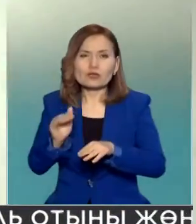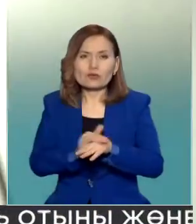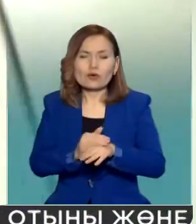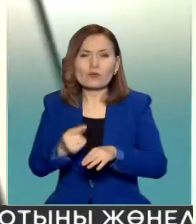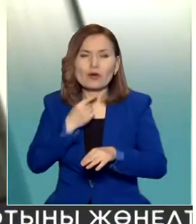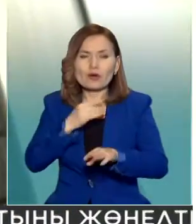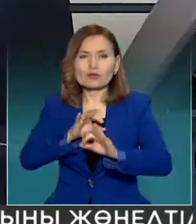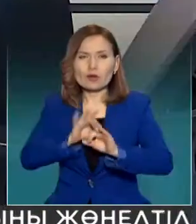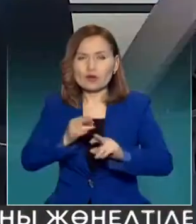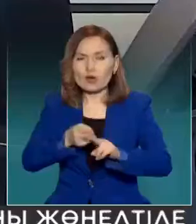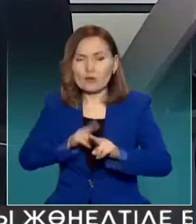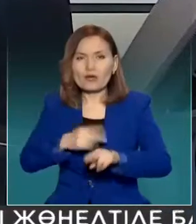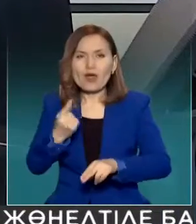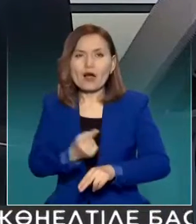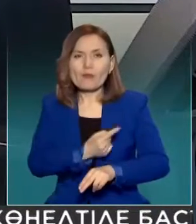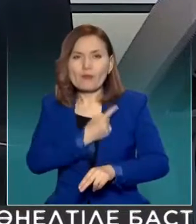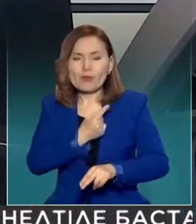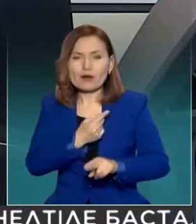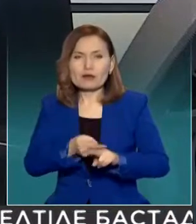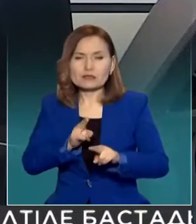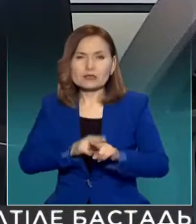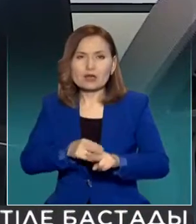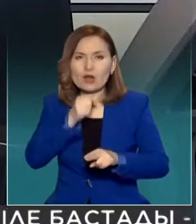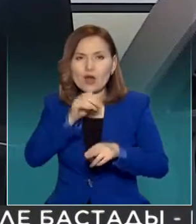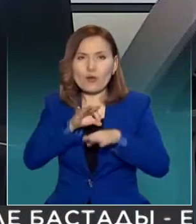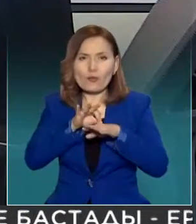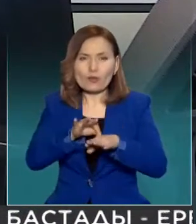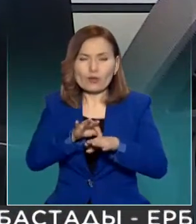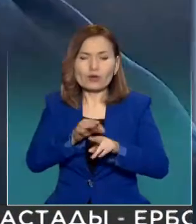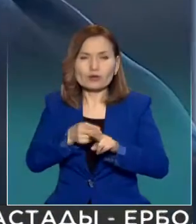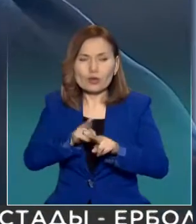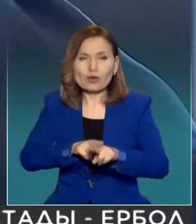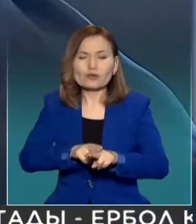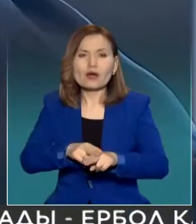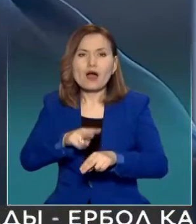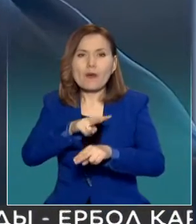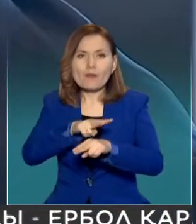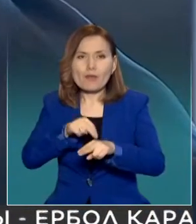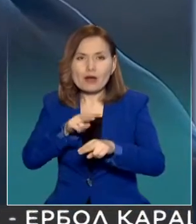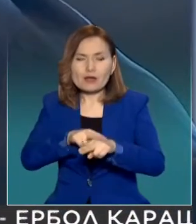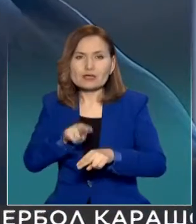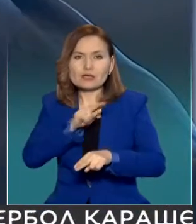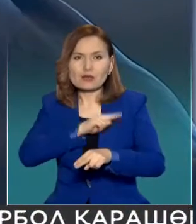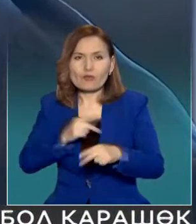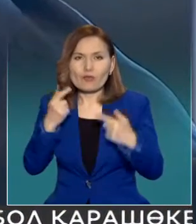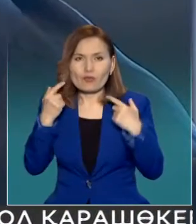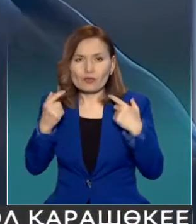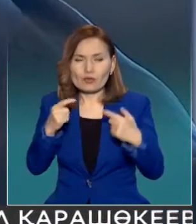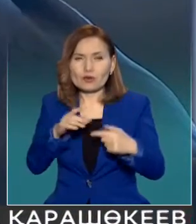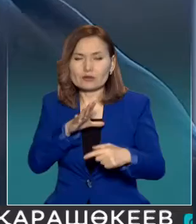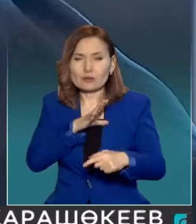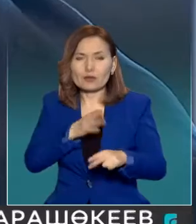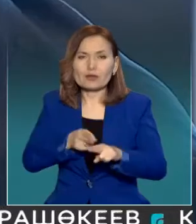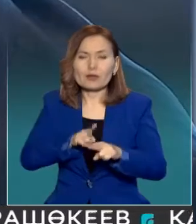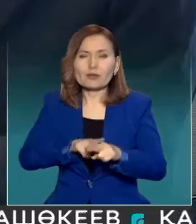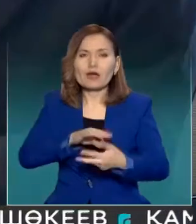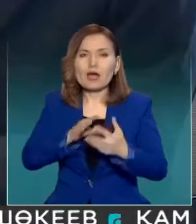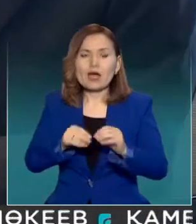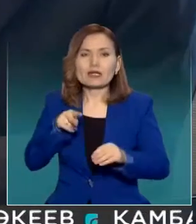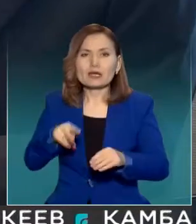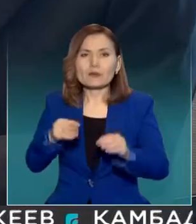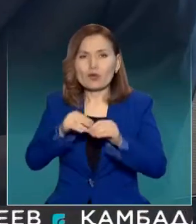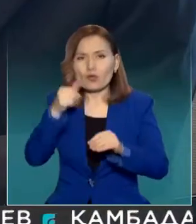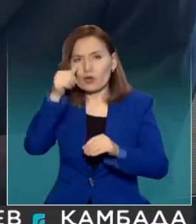Сегіз қырлы диктор тіпті 10 жылдай қаржы полициясында қызмет етіп, полковник шенінде алған. 2018 жылы